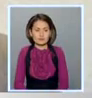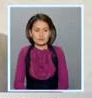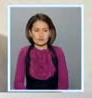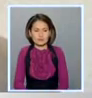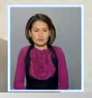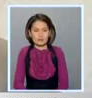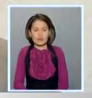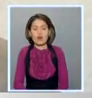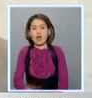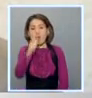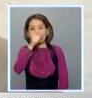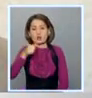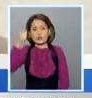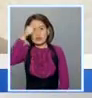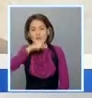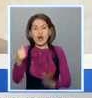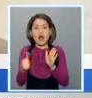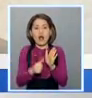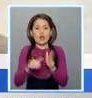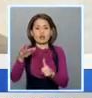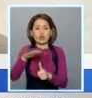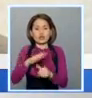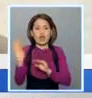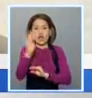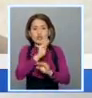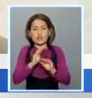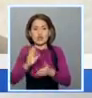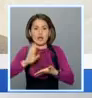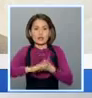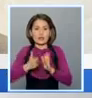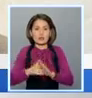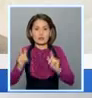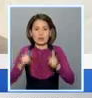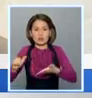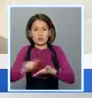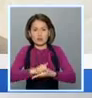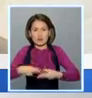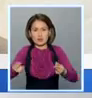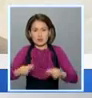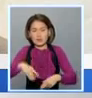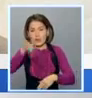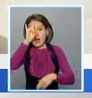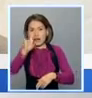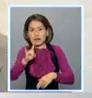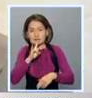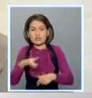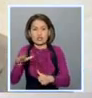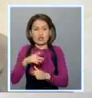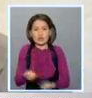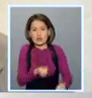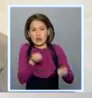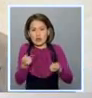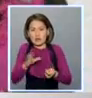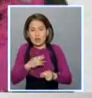Өткен жылы 6 тікұшақ жасауға келісімге отырғанбыз. Келісімге сай 6 бірдей тікұшақты Қазақстанға табыстадық. Әрине,